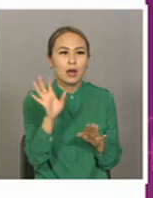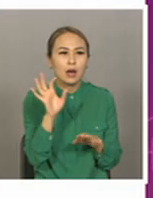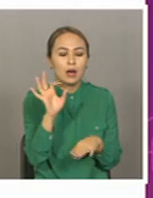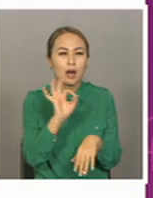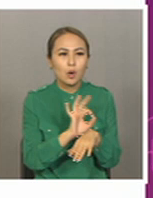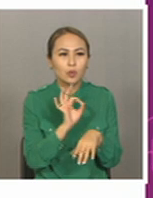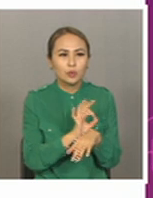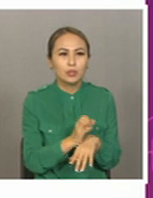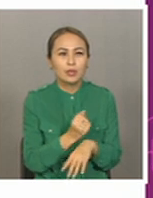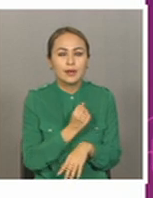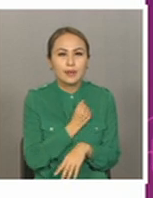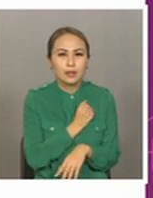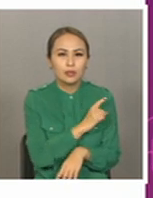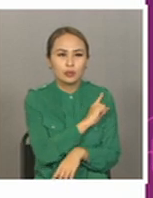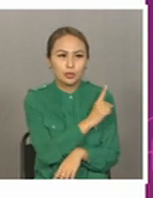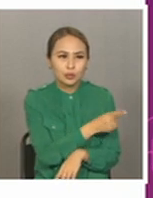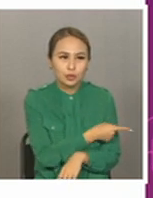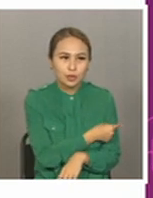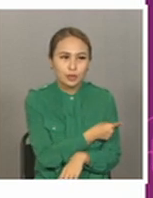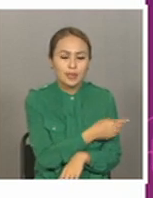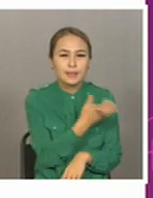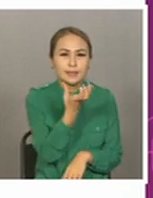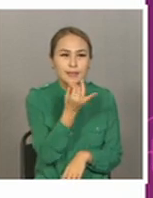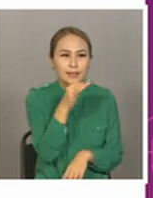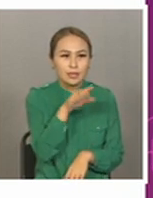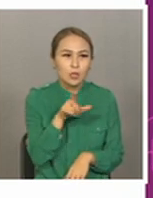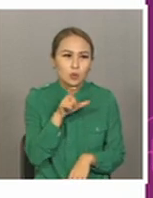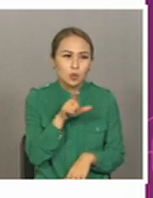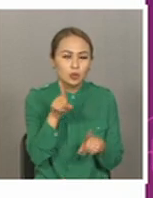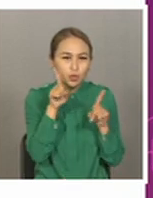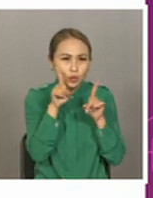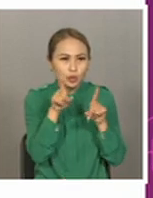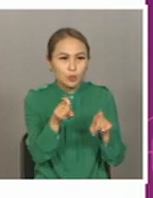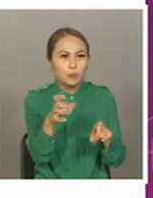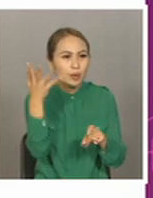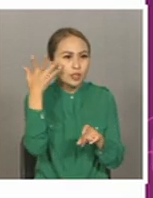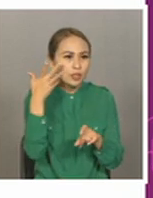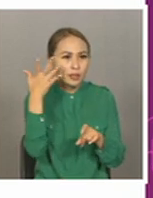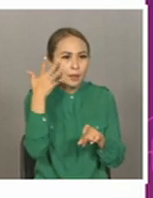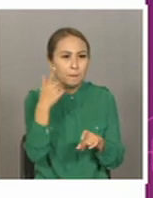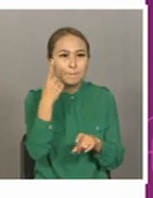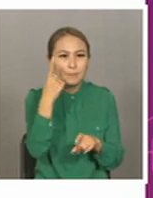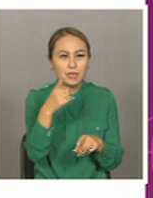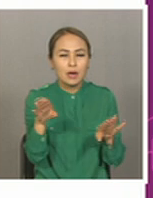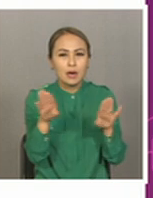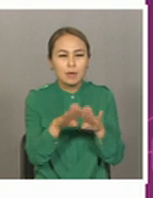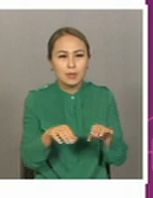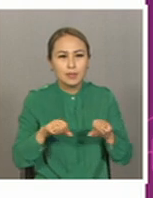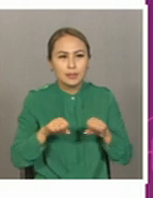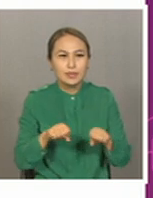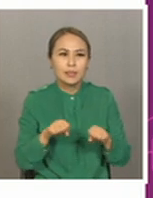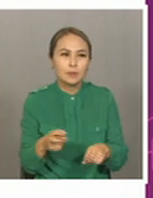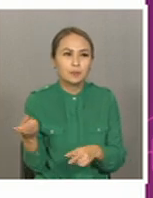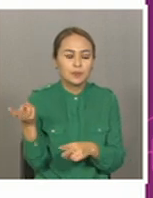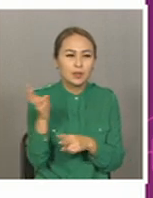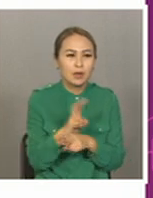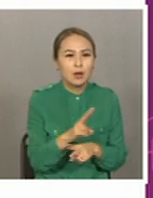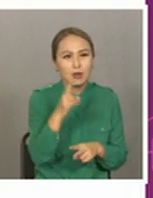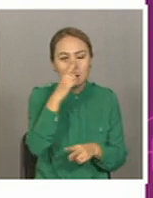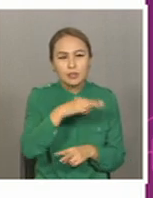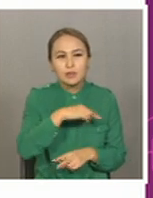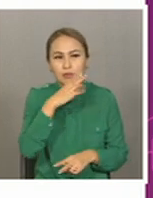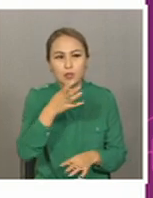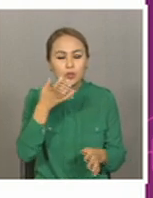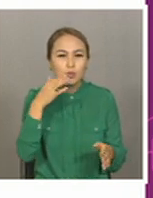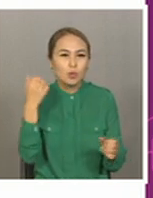күштірек. Сейіт жол үстінде жүгіріп бара жатқанда бір арбалы келіп, аңдаусыз соғып